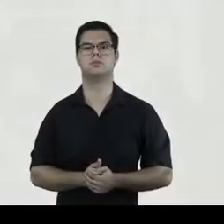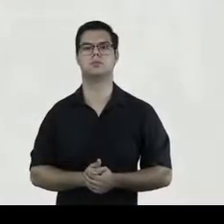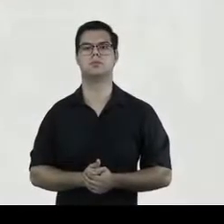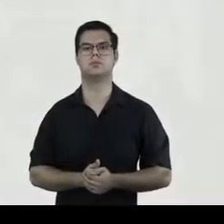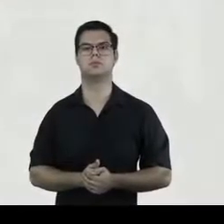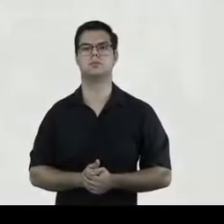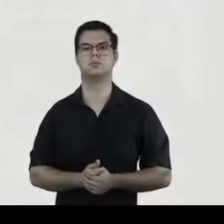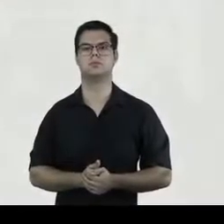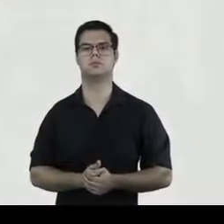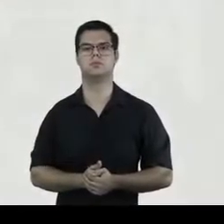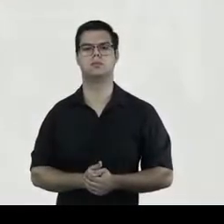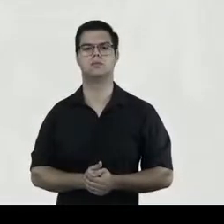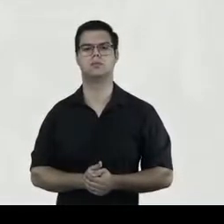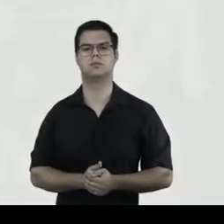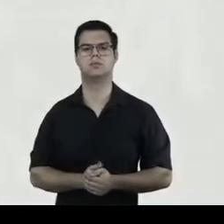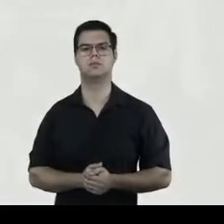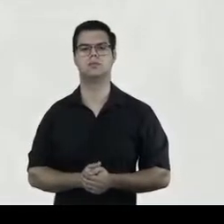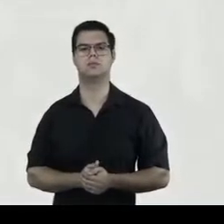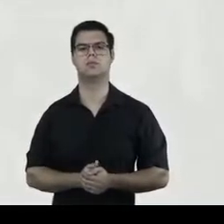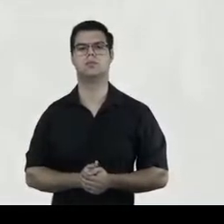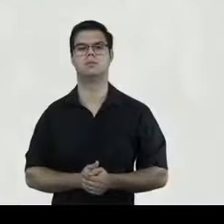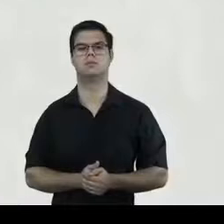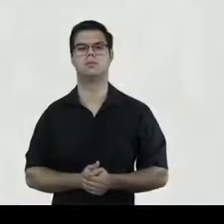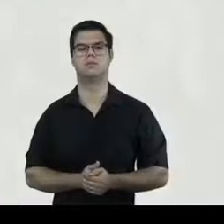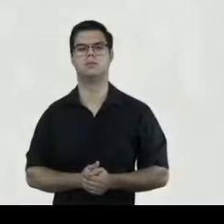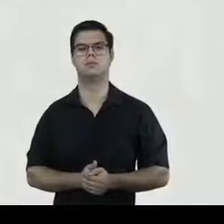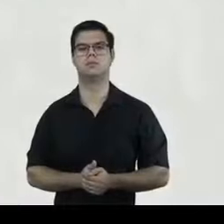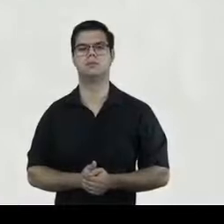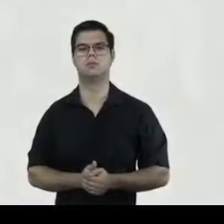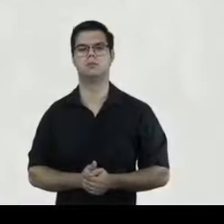Donc, nous avons ce qu'on appelle un cas de gilotage.